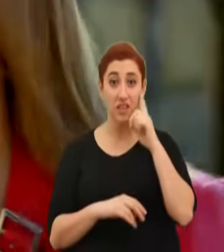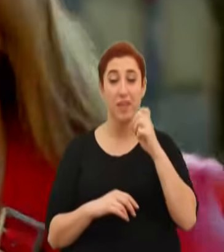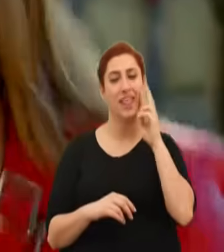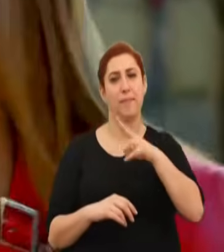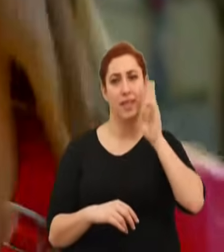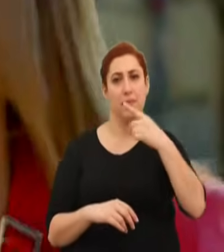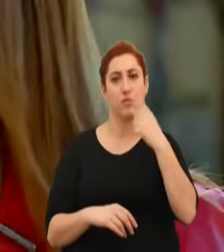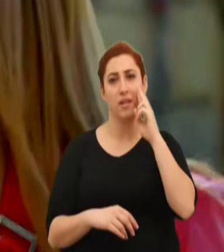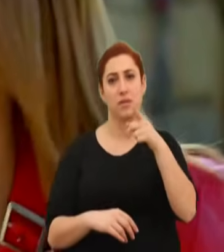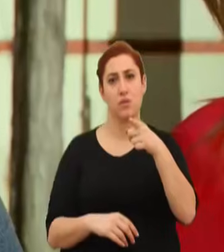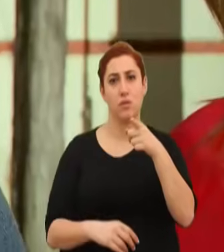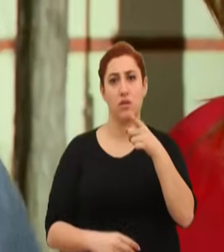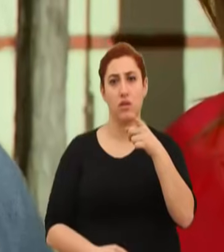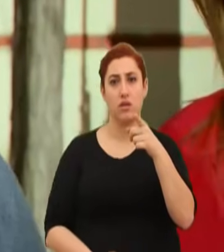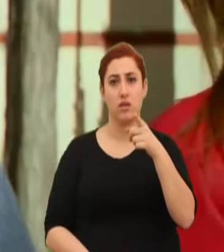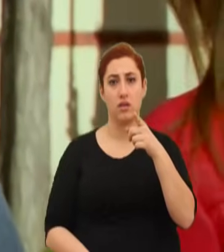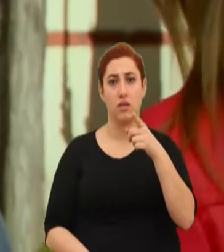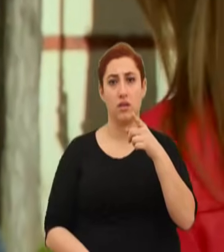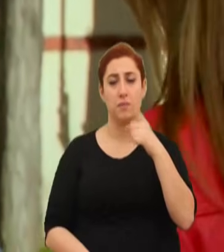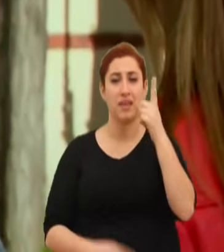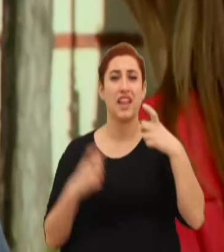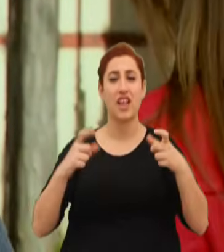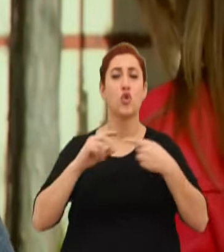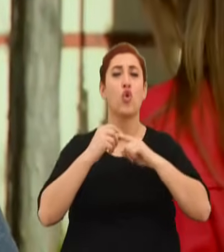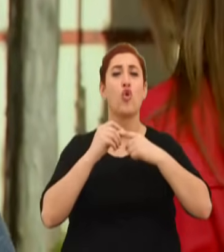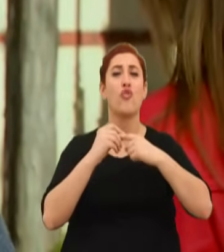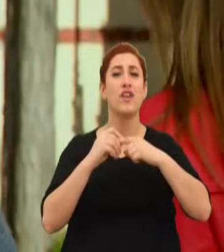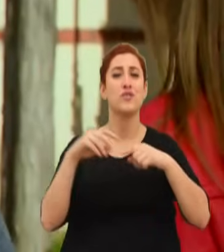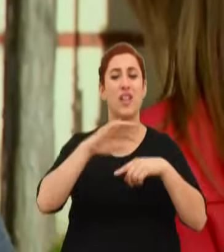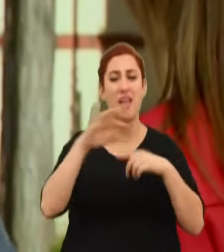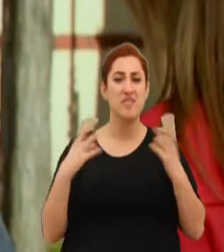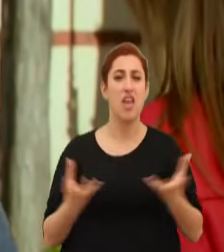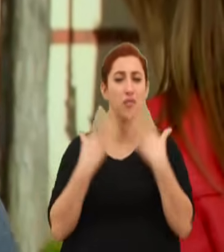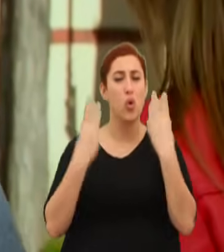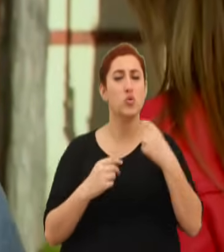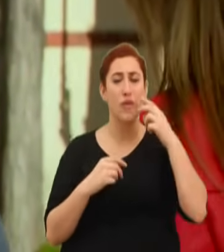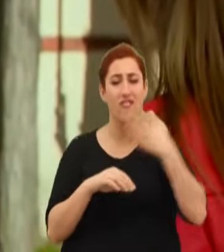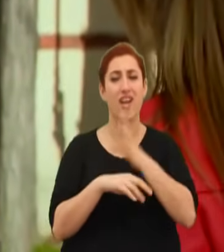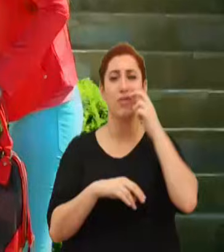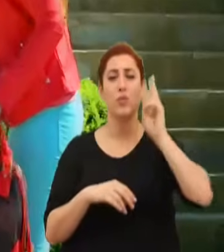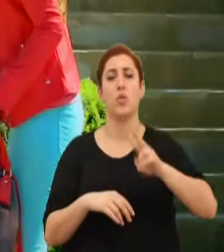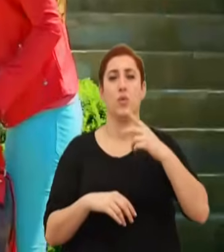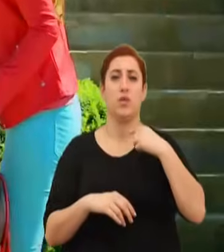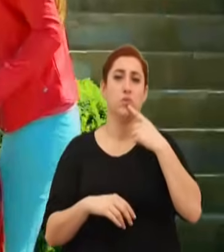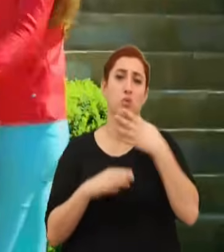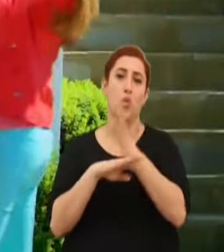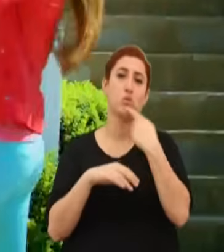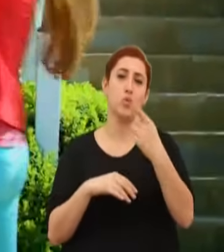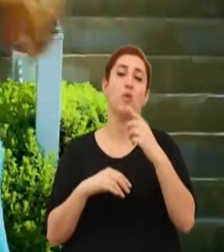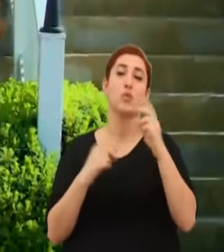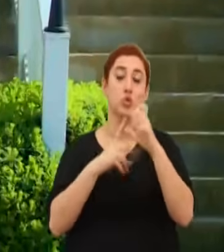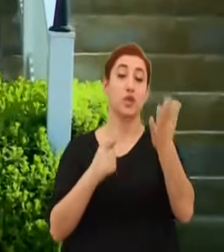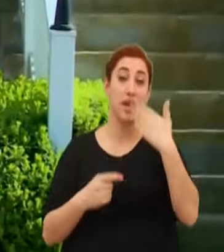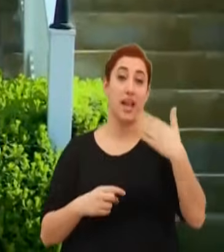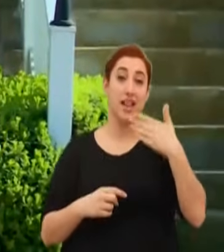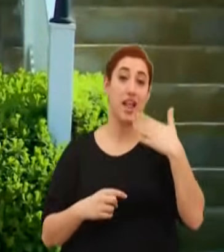Gerçekten mi? Yemin et, yemin et, yemin et. Bir tencere kuru fasulyenin dibi tutsun ki doğru söylüyorum Rüyam Hanım. Ay, Şükrü efendi